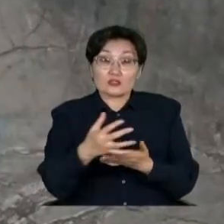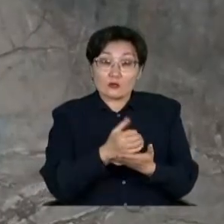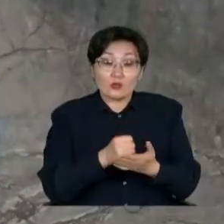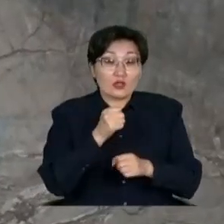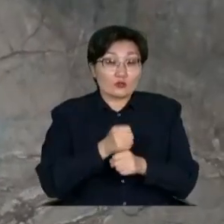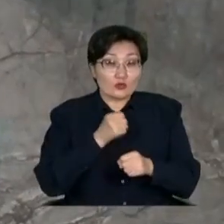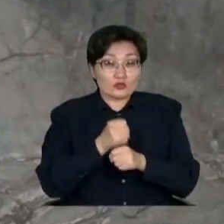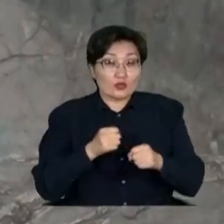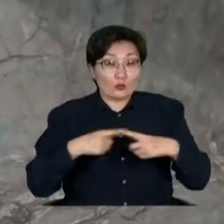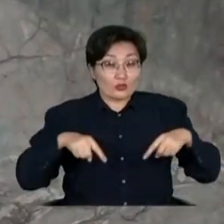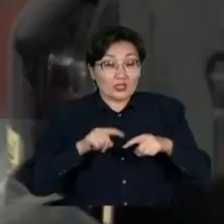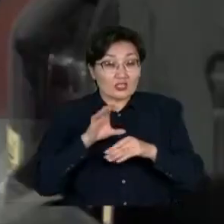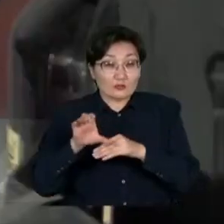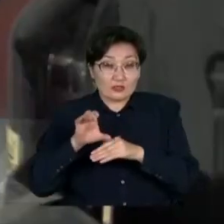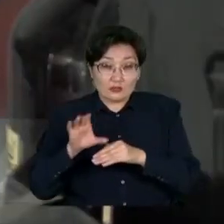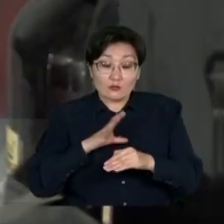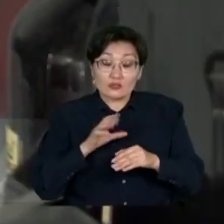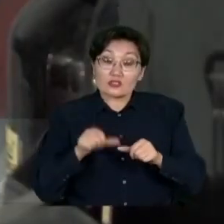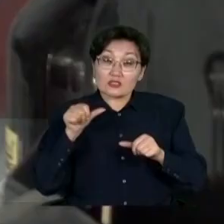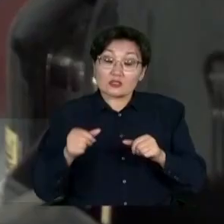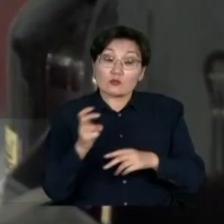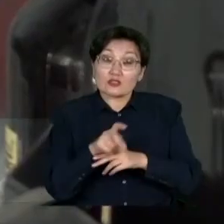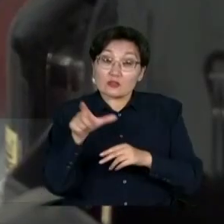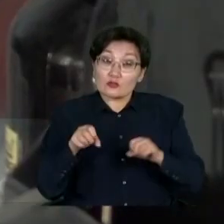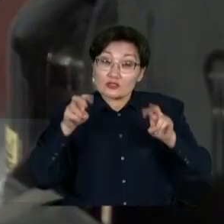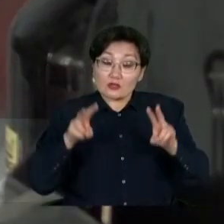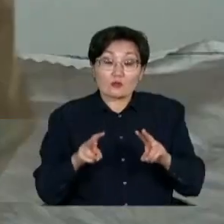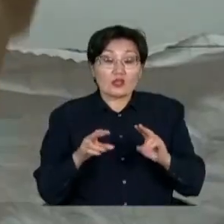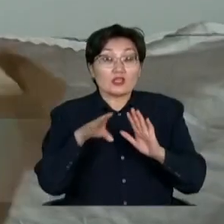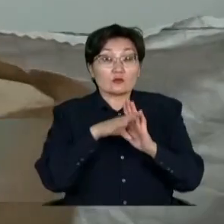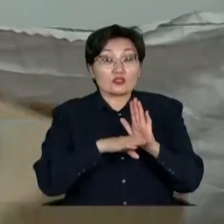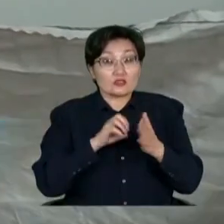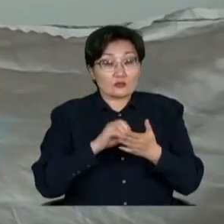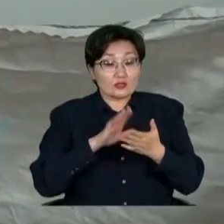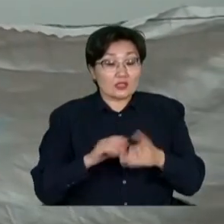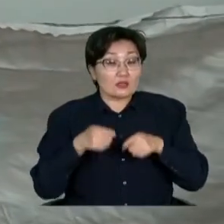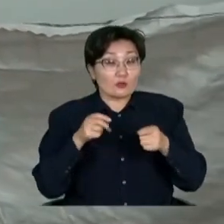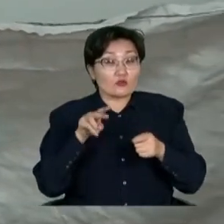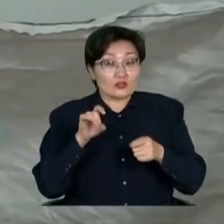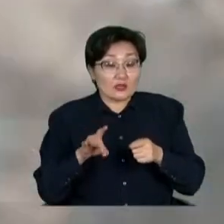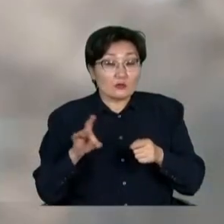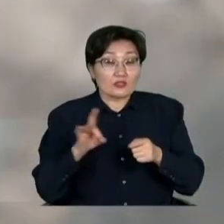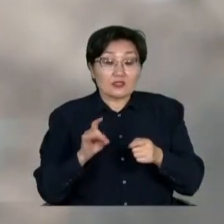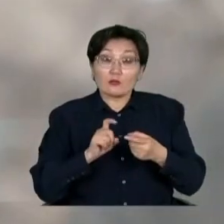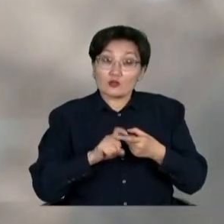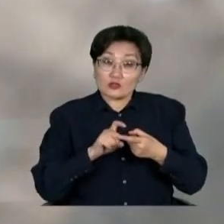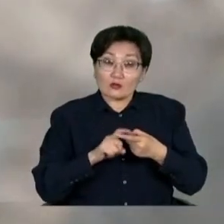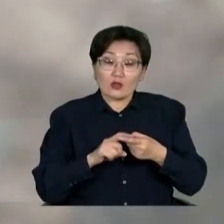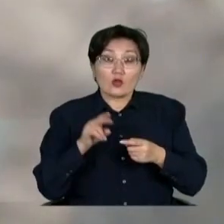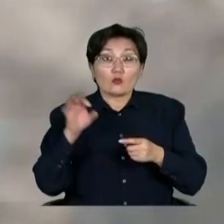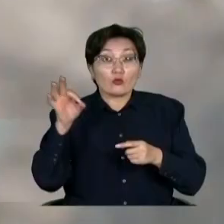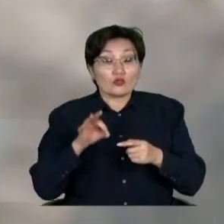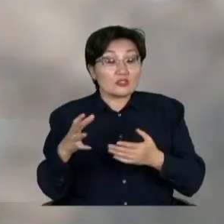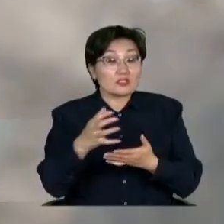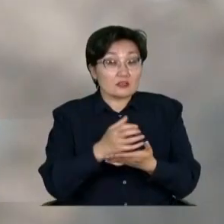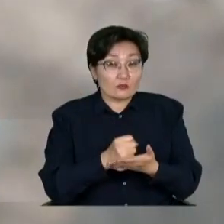өңдейтін орталықтарға жіберіледі екен. Ерекшелігі келушілер арнайы қосымшаға тіркеліп, өткізген қалдықтардың көлеміне байланысты бонустар жинап,